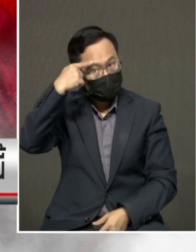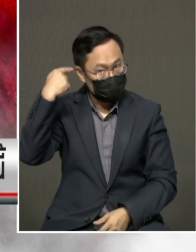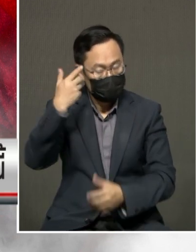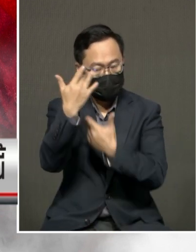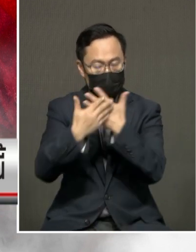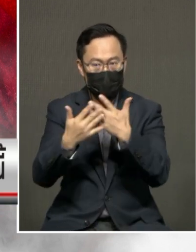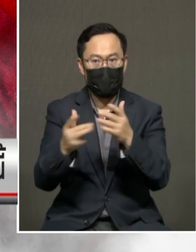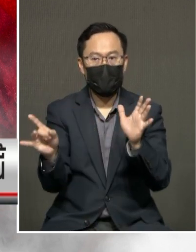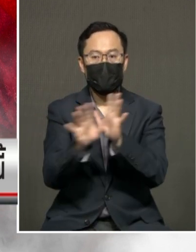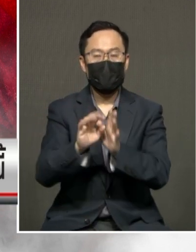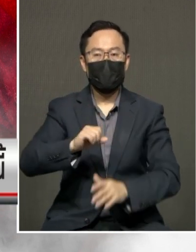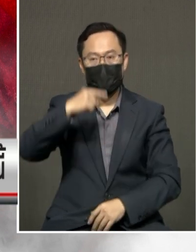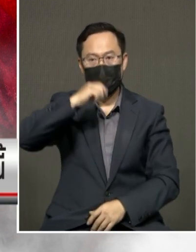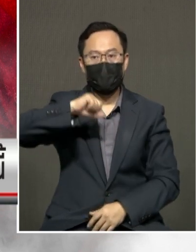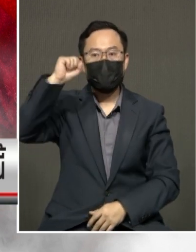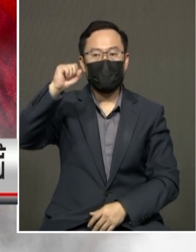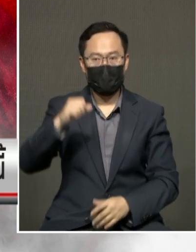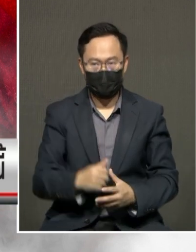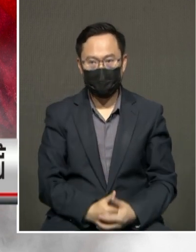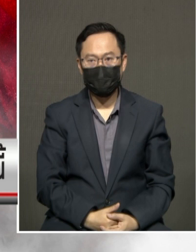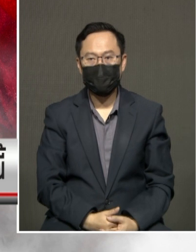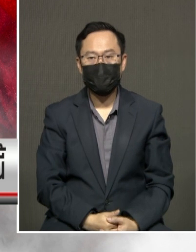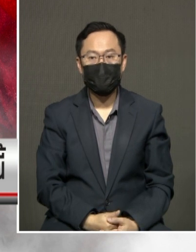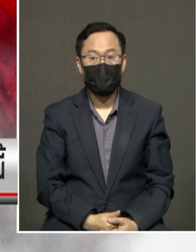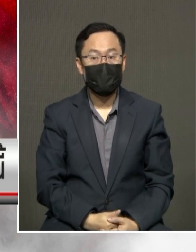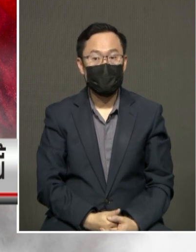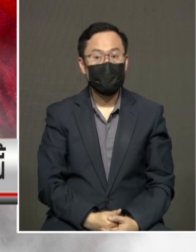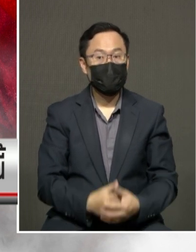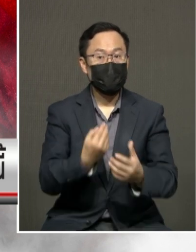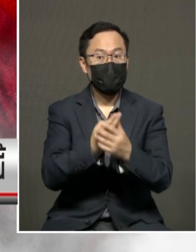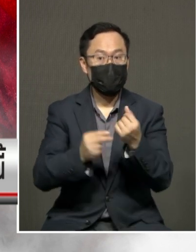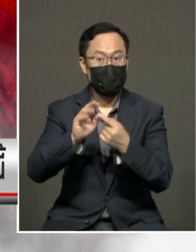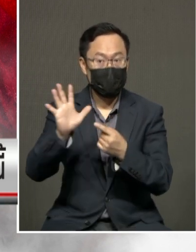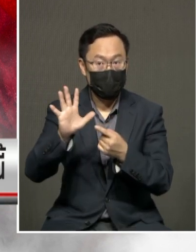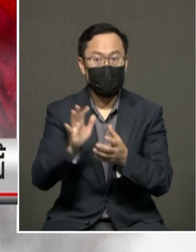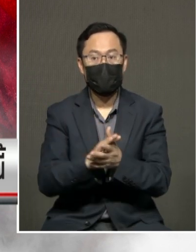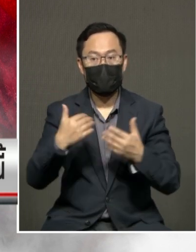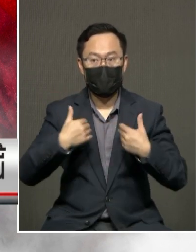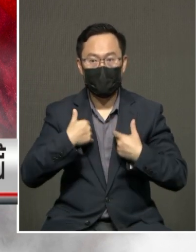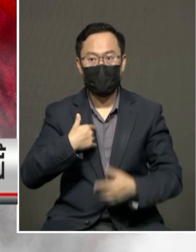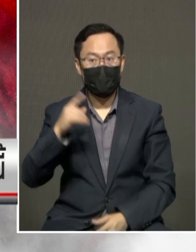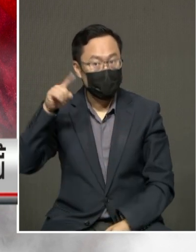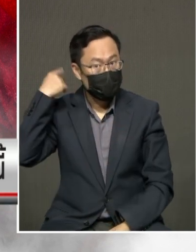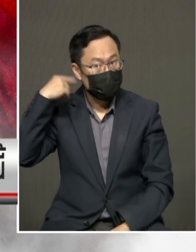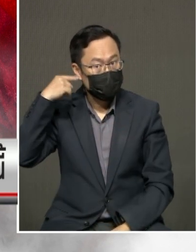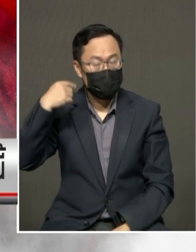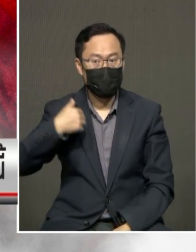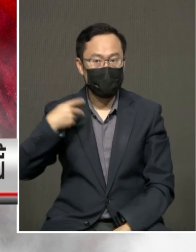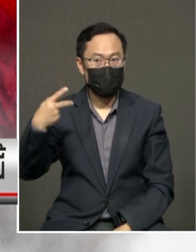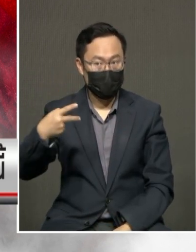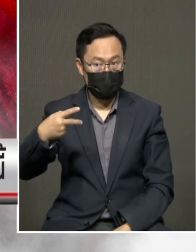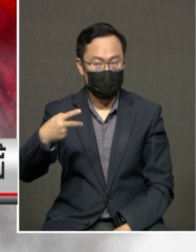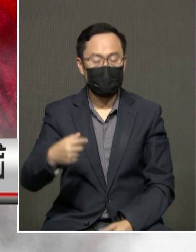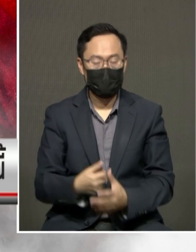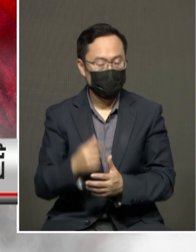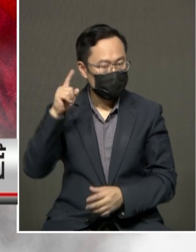เอาชนะคะแนนไปได้ค่ะนอกจากนี้นะคะยังมีการแข่งขันในรุ่นฟลายเวทหญิงนะคะในการแข่งขันกลุ่ม B ค่ะ